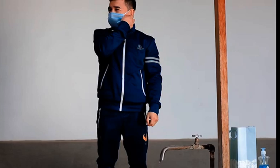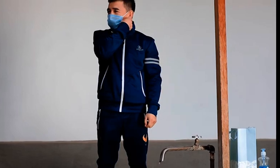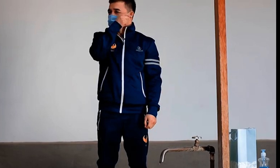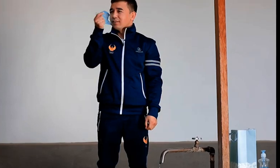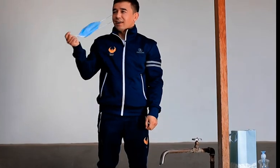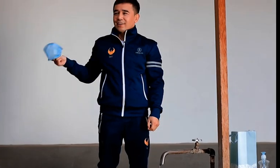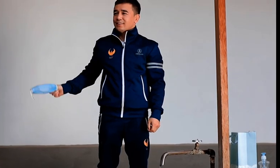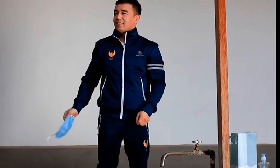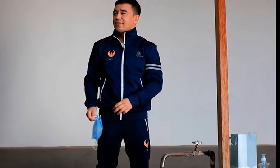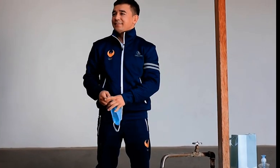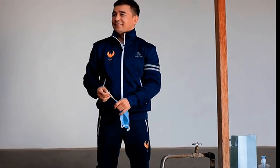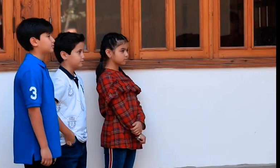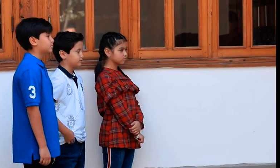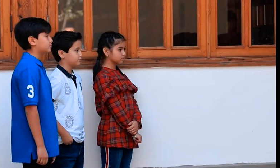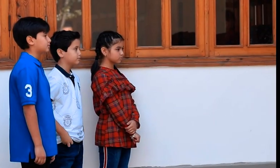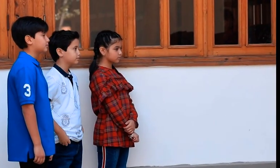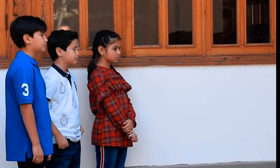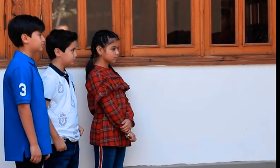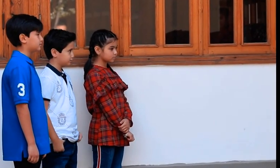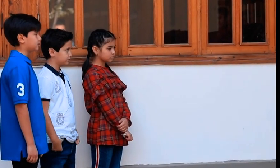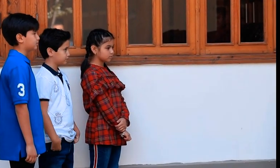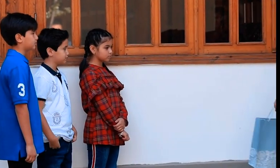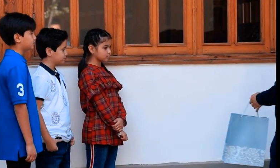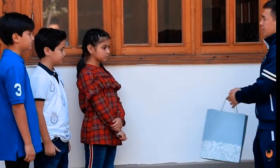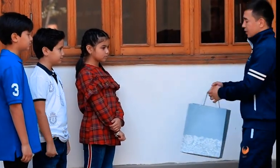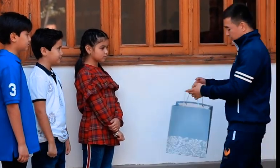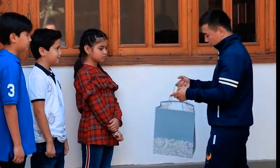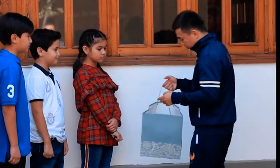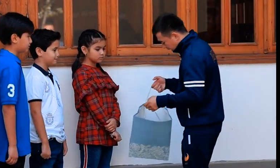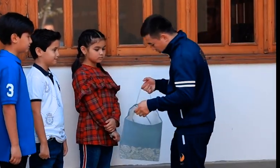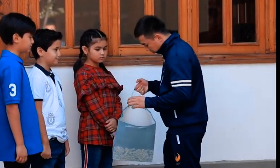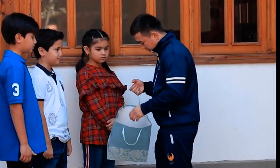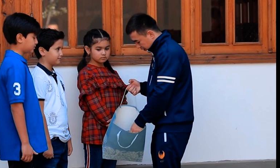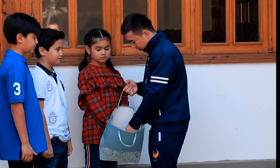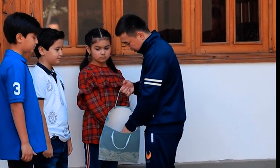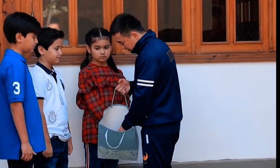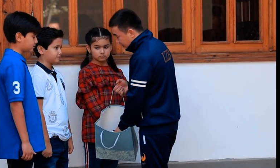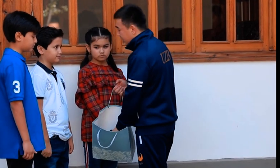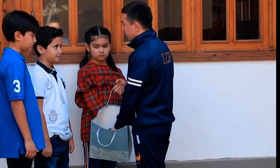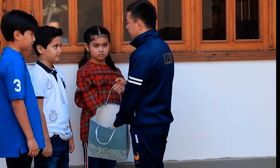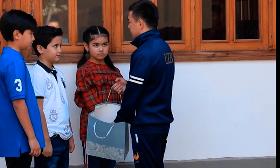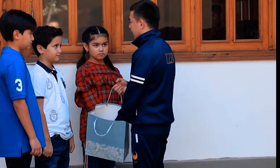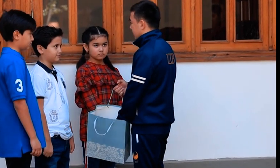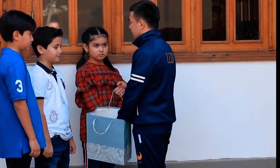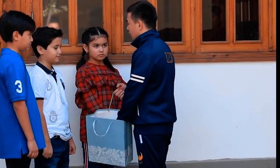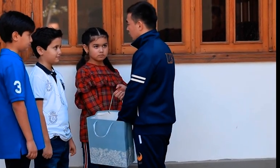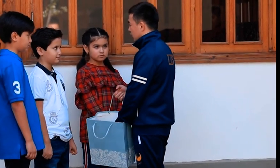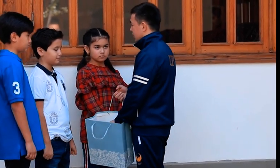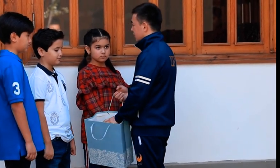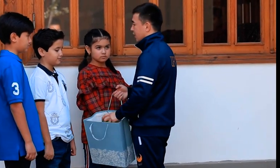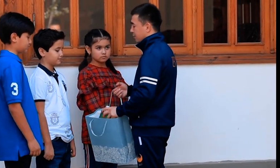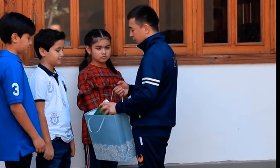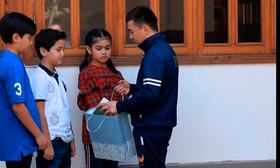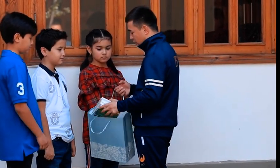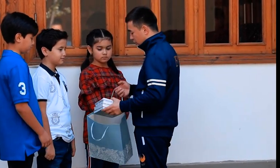Алейкум ассалом. Қанақасыздар? Татылды жүзі зерекенгенге оқшайсыздар, а? Бұл сапар хадамидек сіздерге шырылық емес. Аксенше,